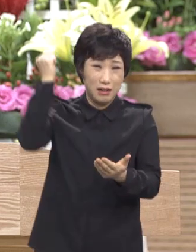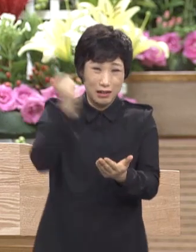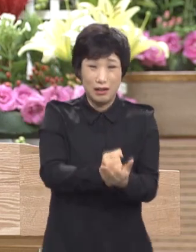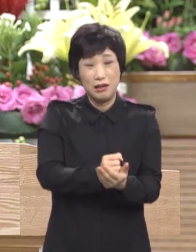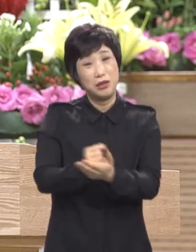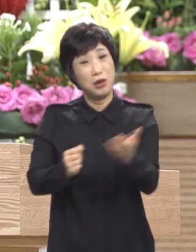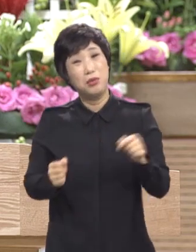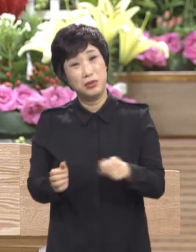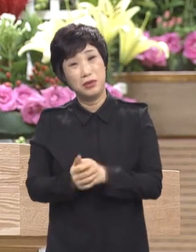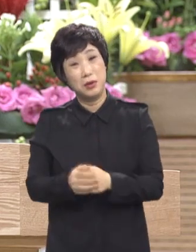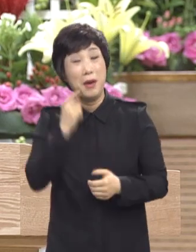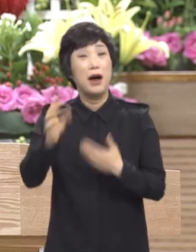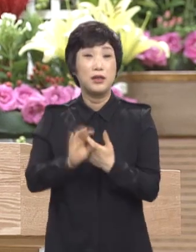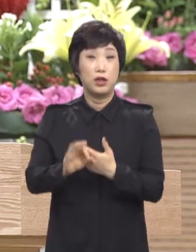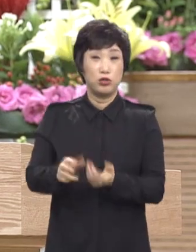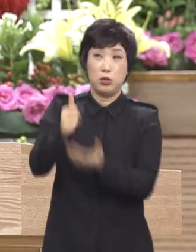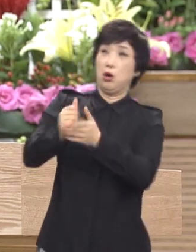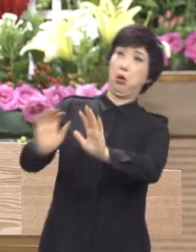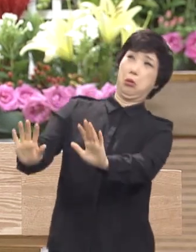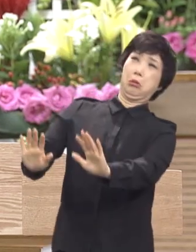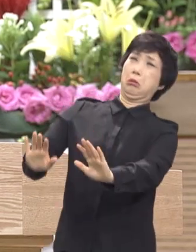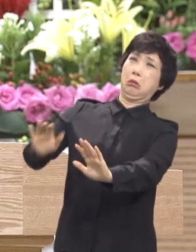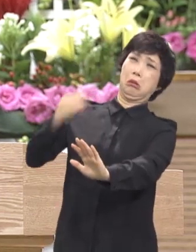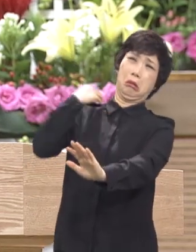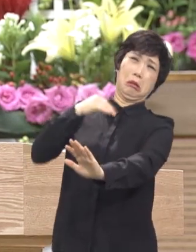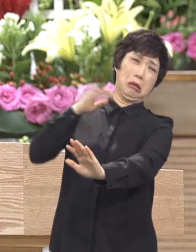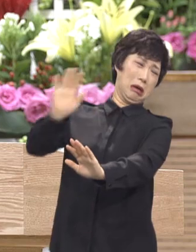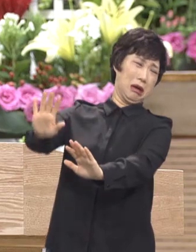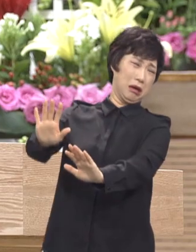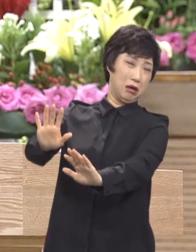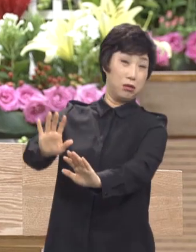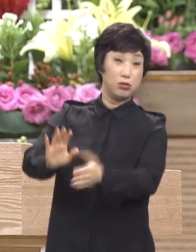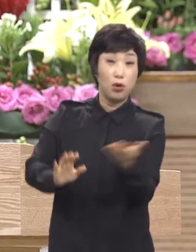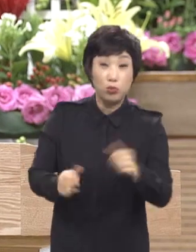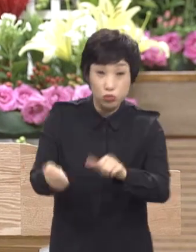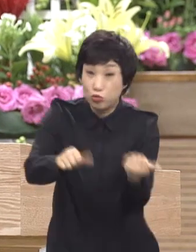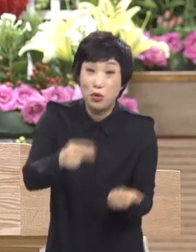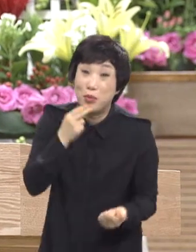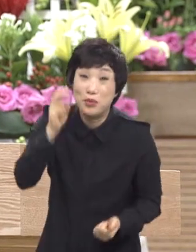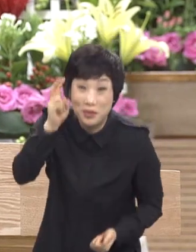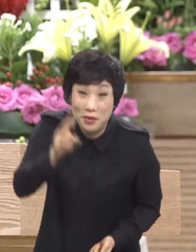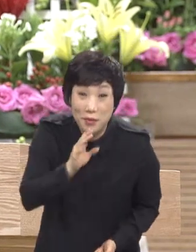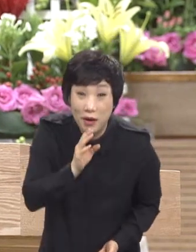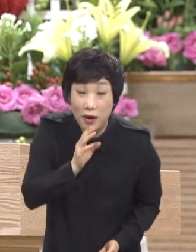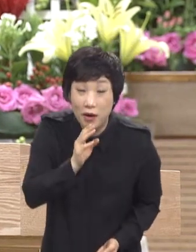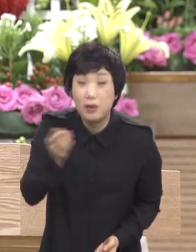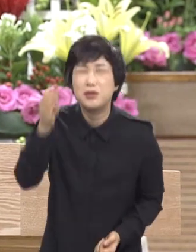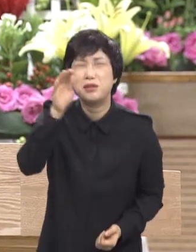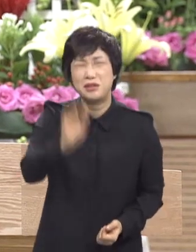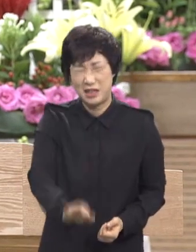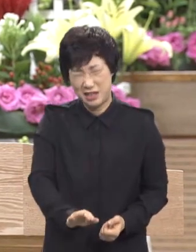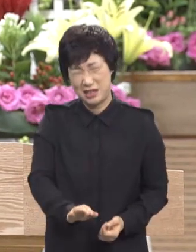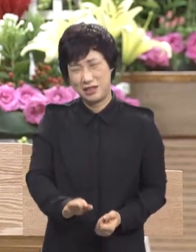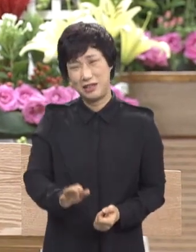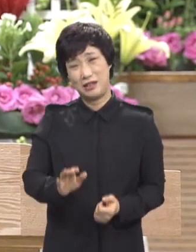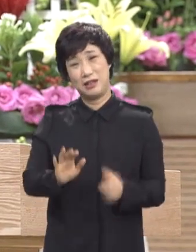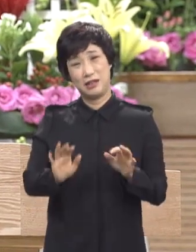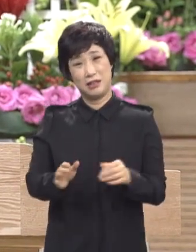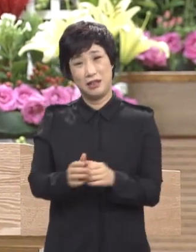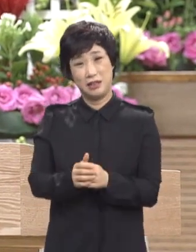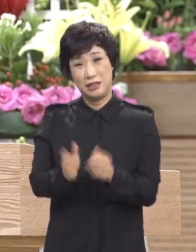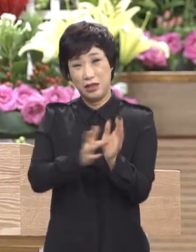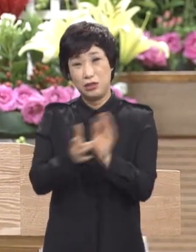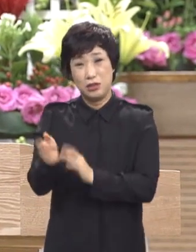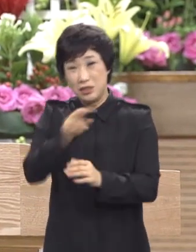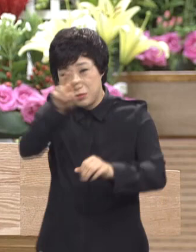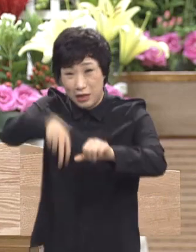만약에 주님이 거부했으면 거기서도 죽을 이유가 없죠. 그러나 그